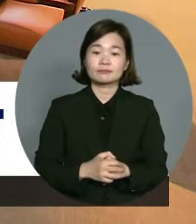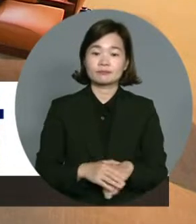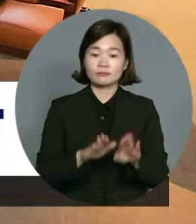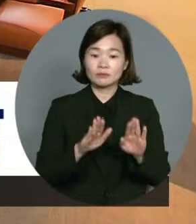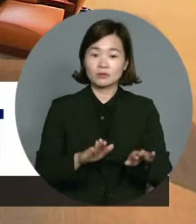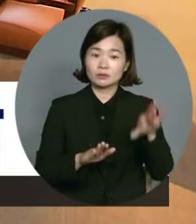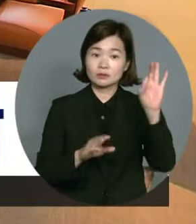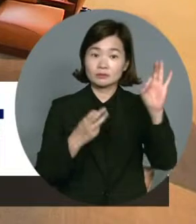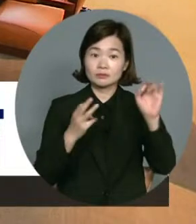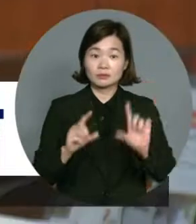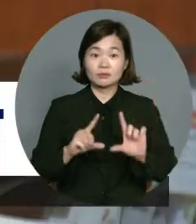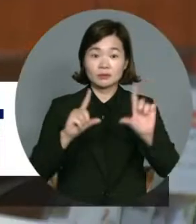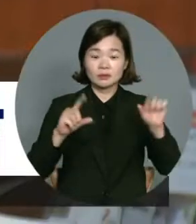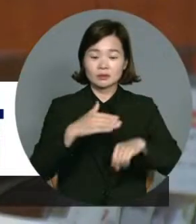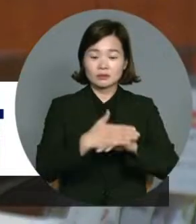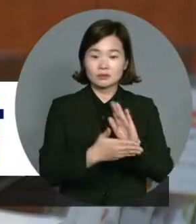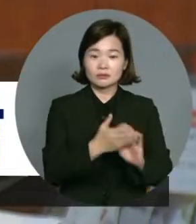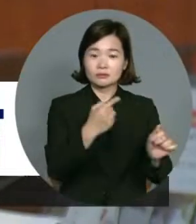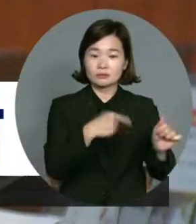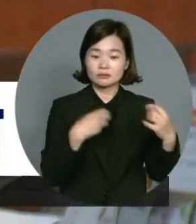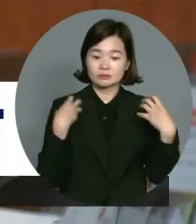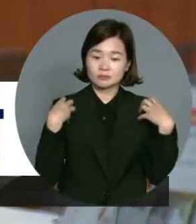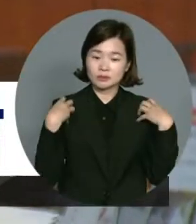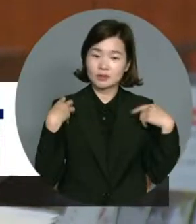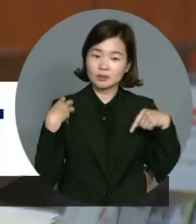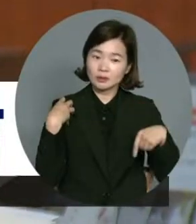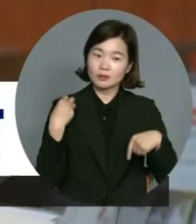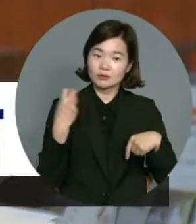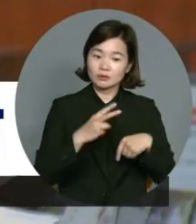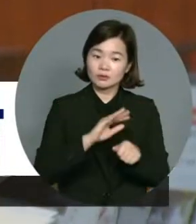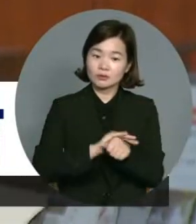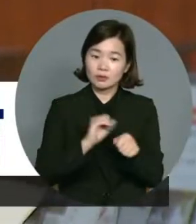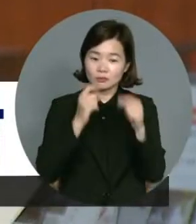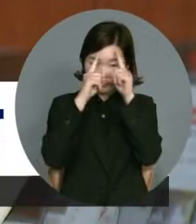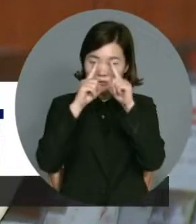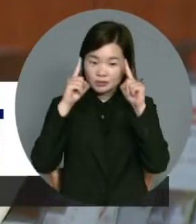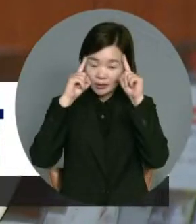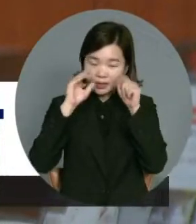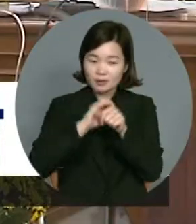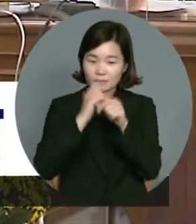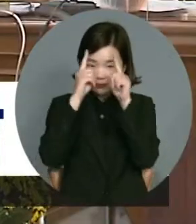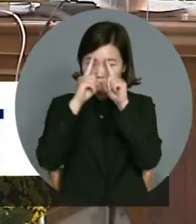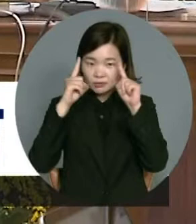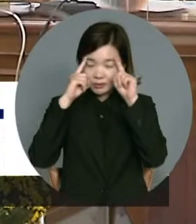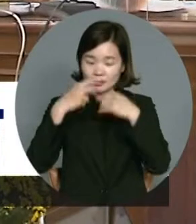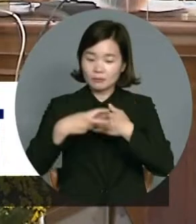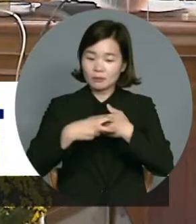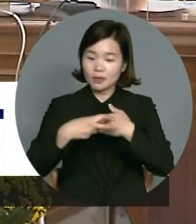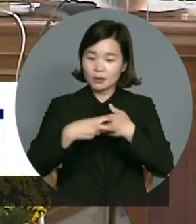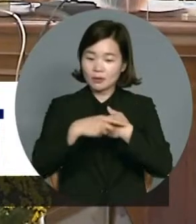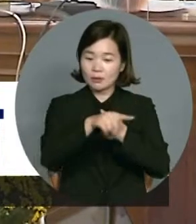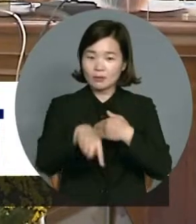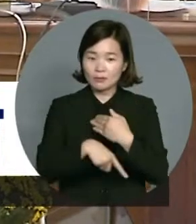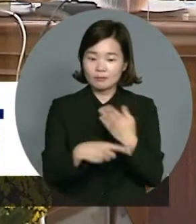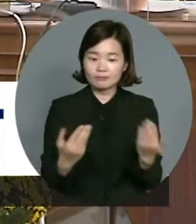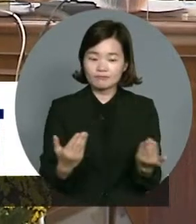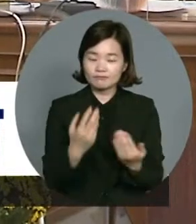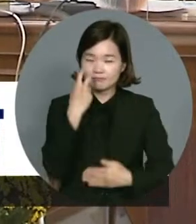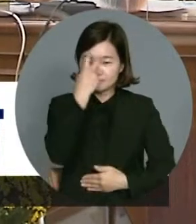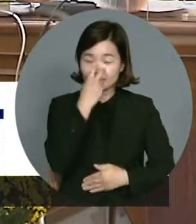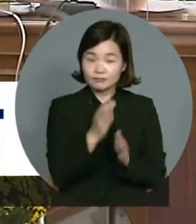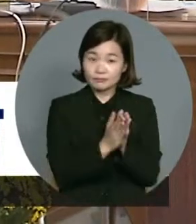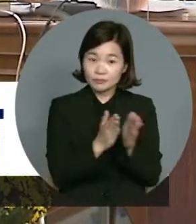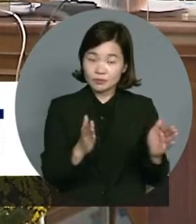먼저 오는 13일 대구시교육청에서 대구시 교육청과 경북대 경북대병원 대상교육이 국감이 열립니다